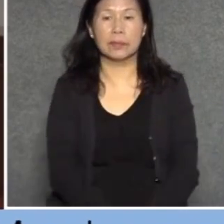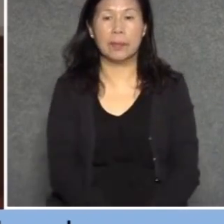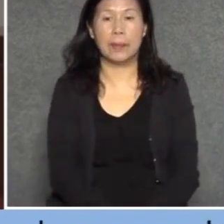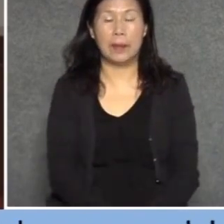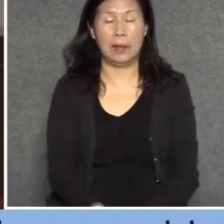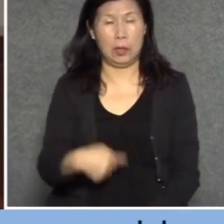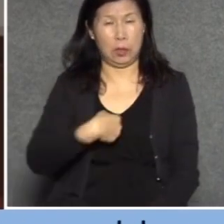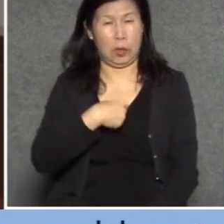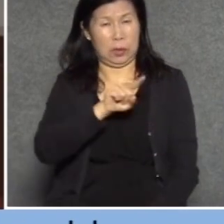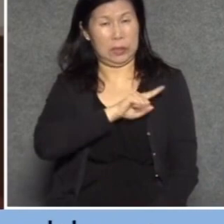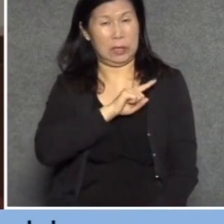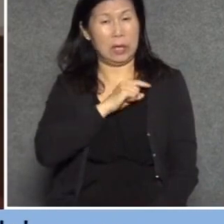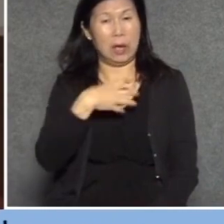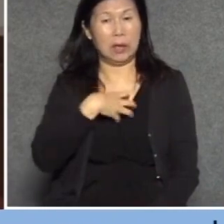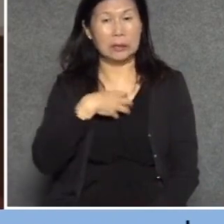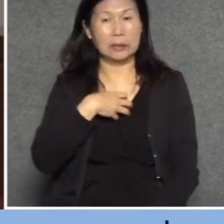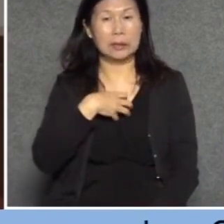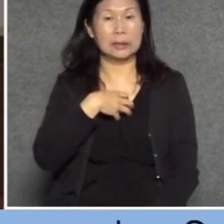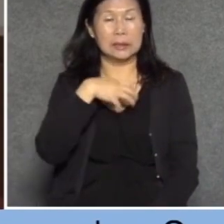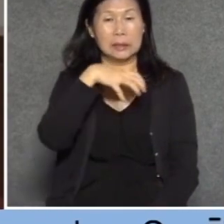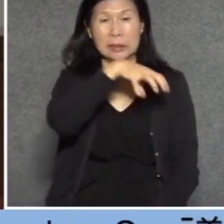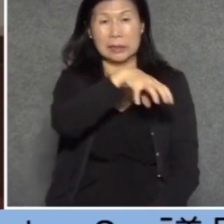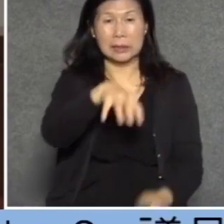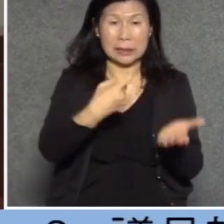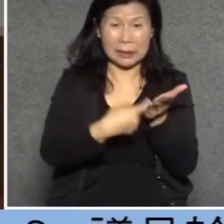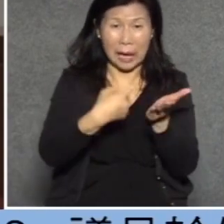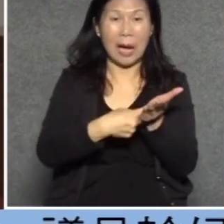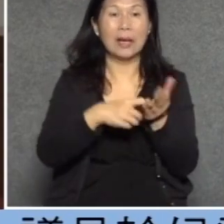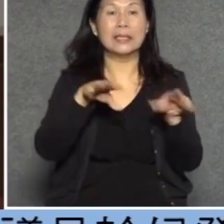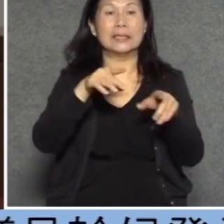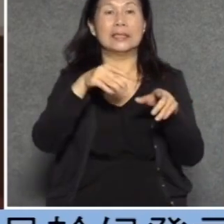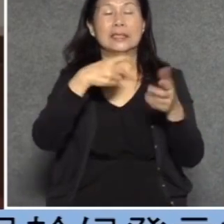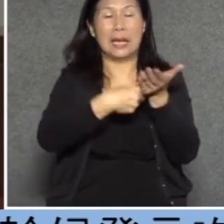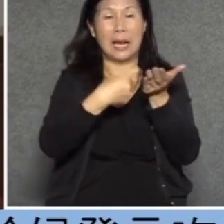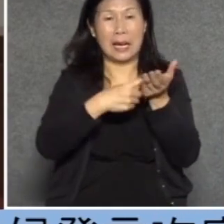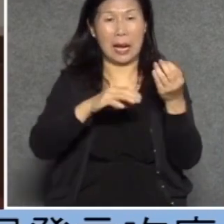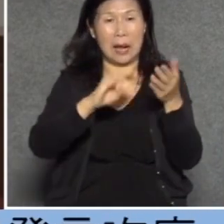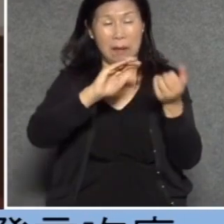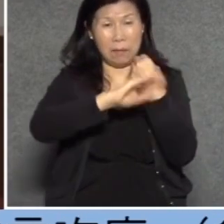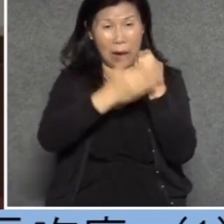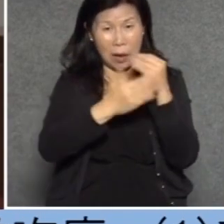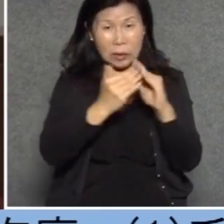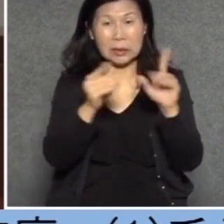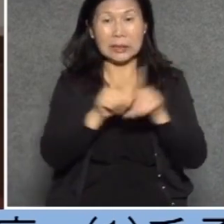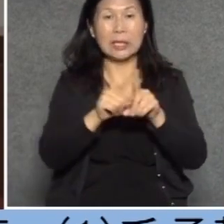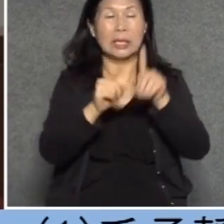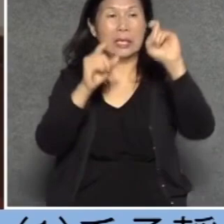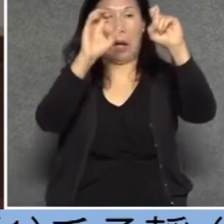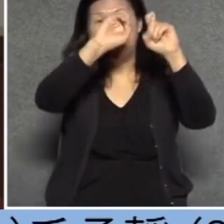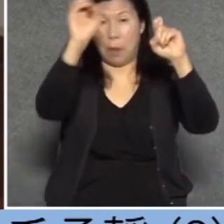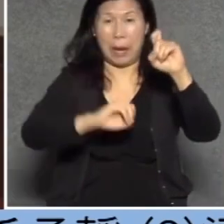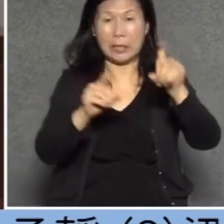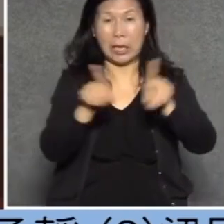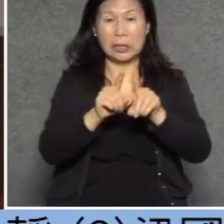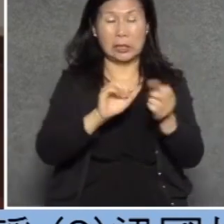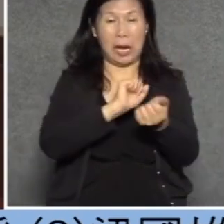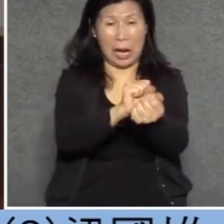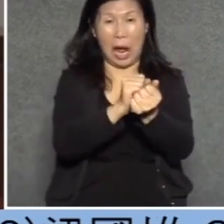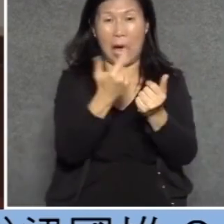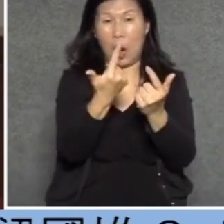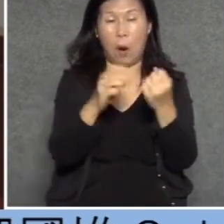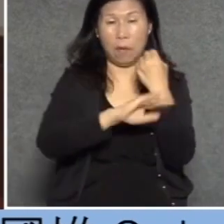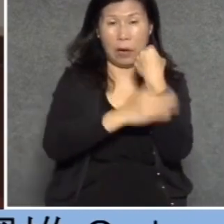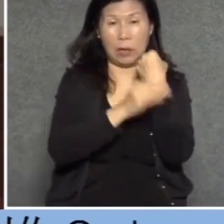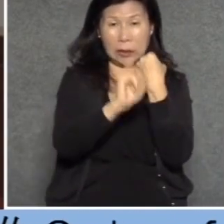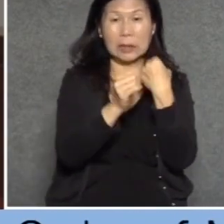以我哋覺得，喂，你區域法院嘅定罪率又咁高，原訟法庭啊就有成90%+，係嘛？即係你睇到，梗